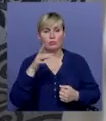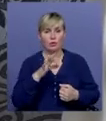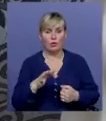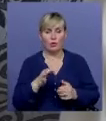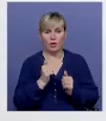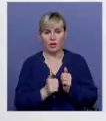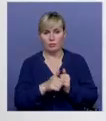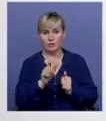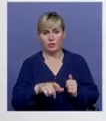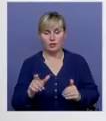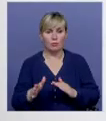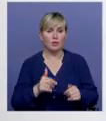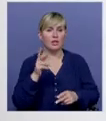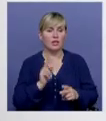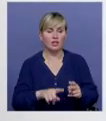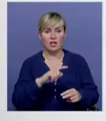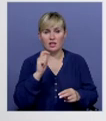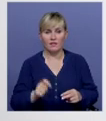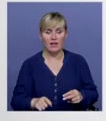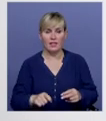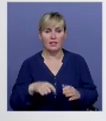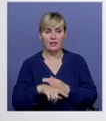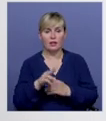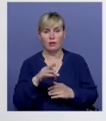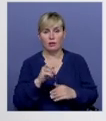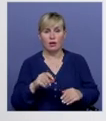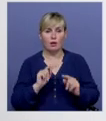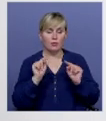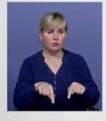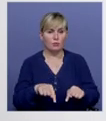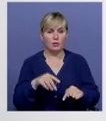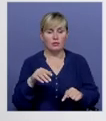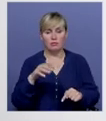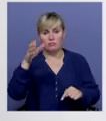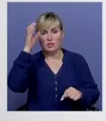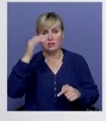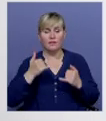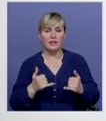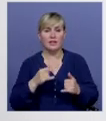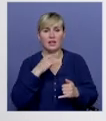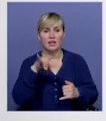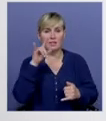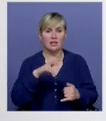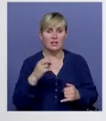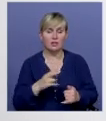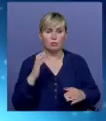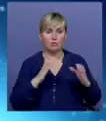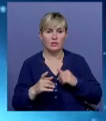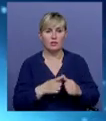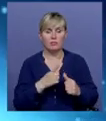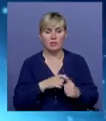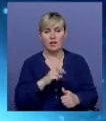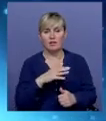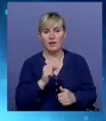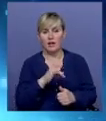каждому человеку. После окончания войны Кемель Токаев поступил на филологический факультет в ныне Казахский национальный университет имени